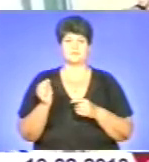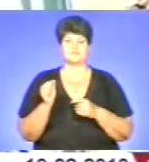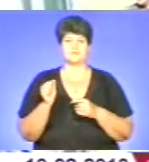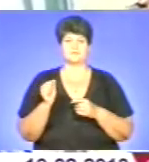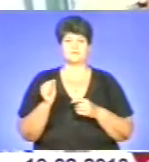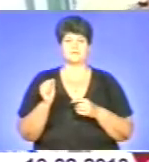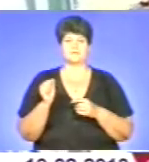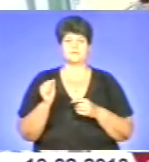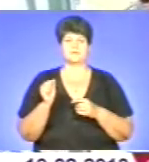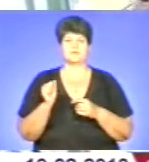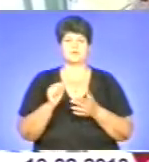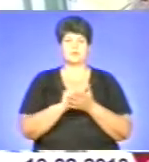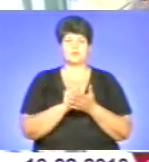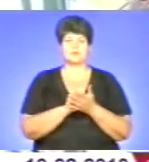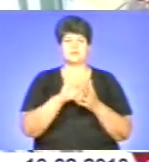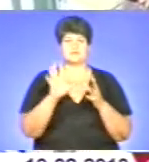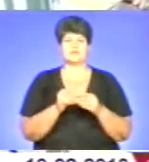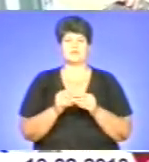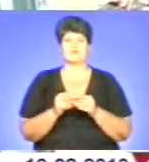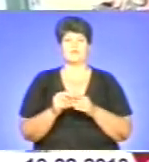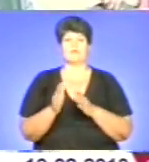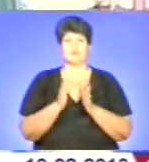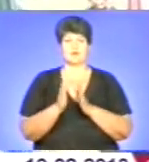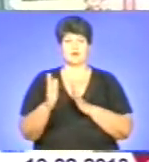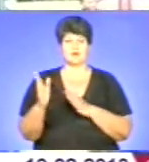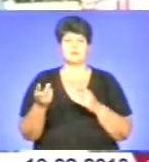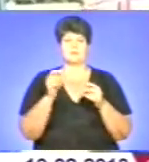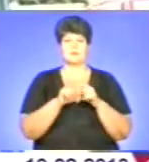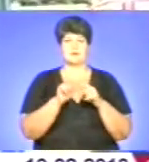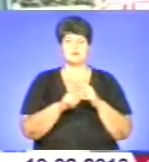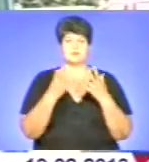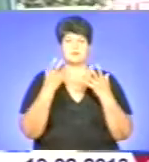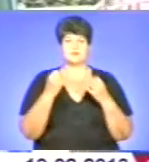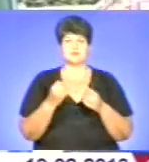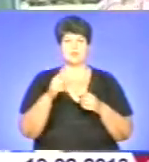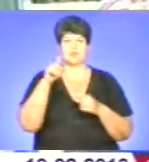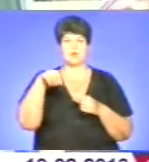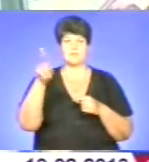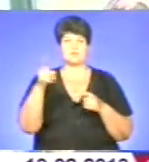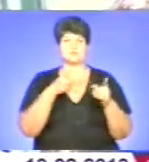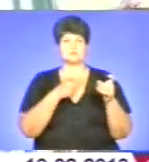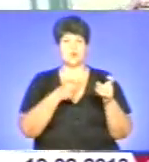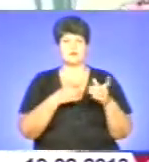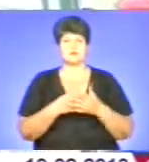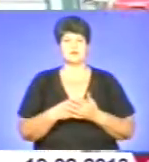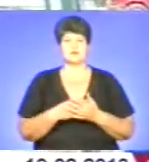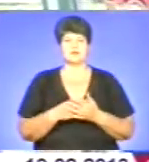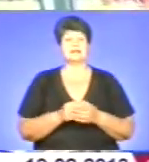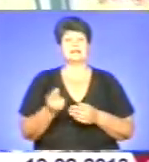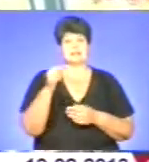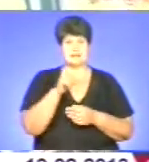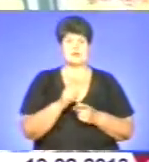нас з документами Все в порядку Зараз ще звіримо номера зброї чи саме